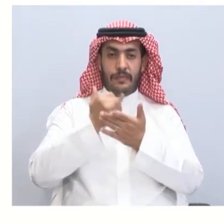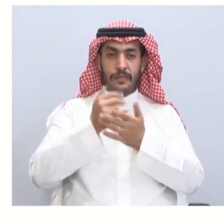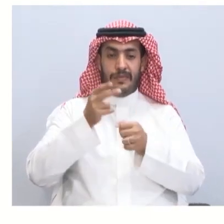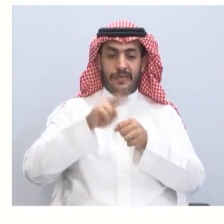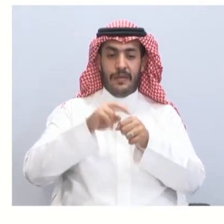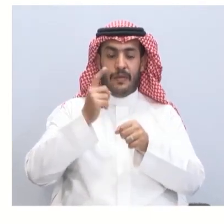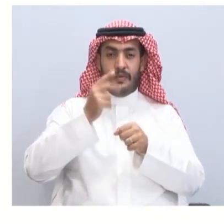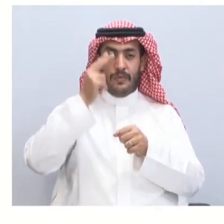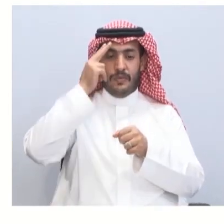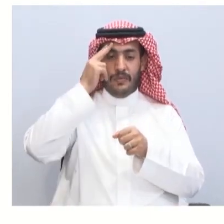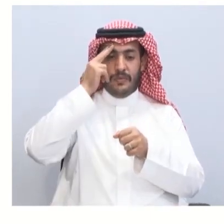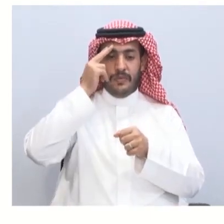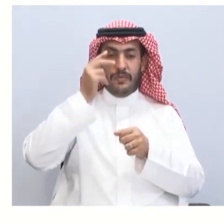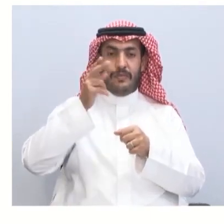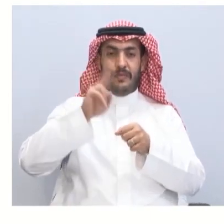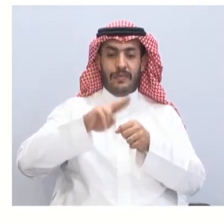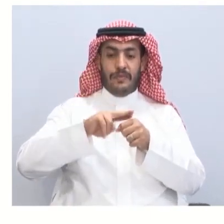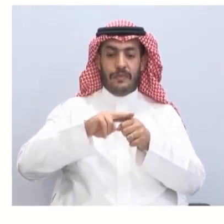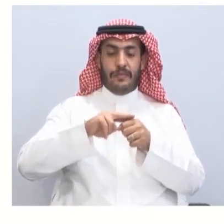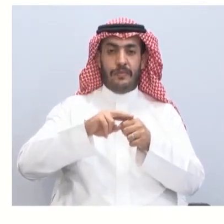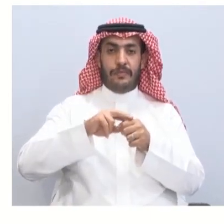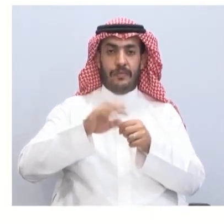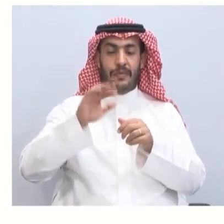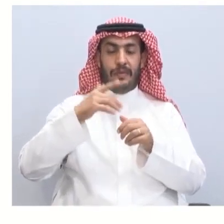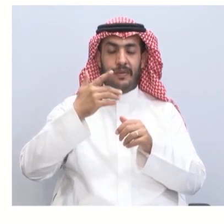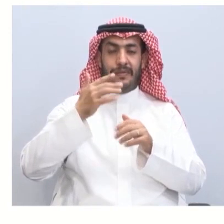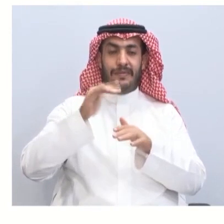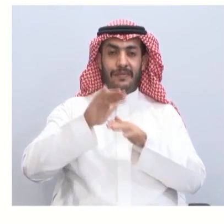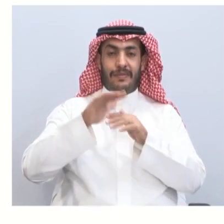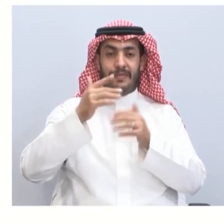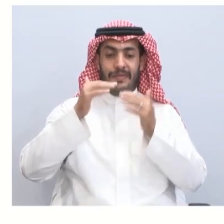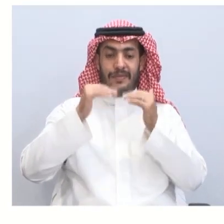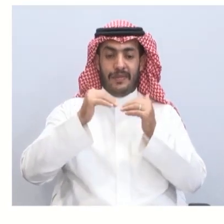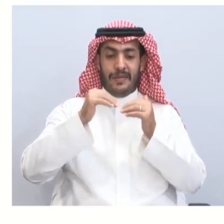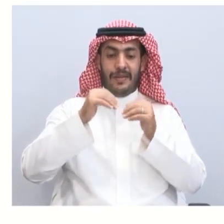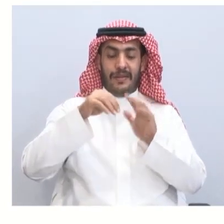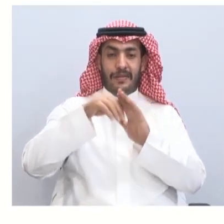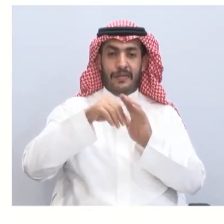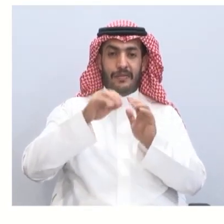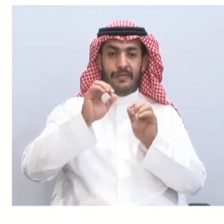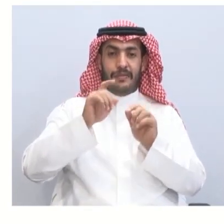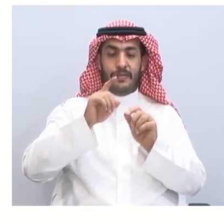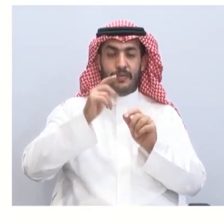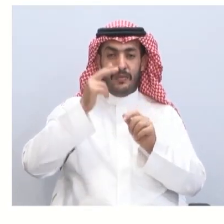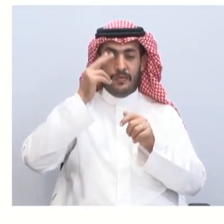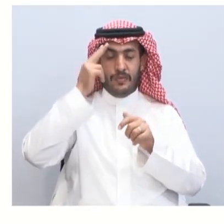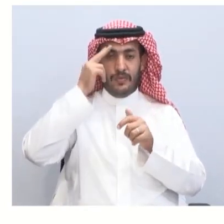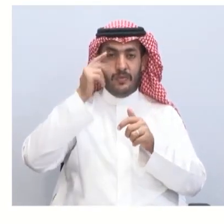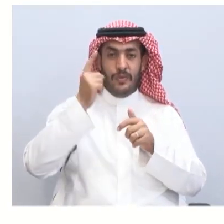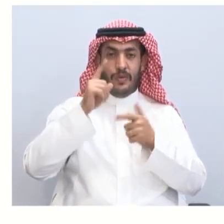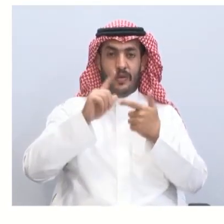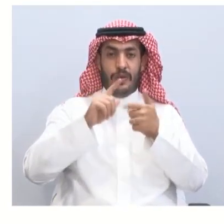يعيد الدوله السعوديه مره اخرى كما ذكرنا بعد ان سقطت الدوله السعوديه الاولى بسقوط الدرعيه في